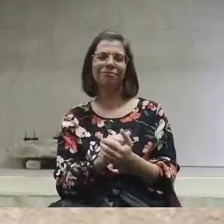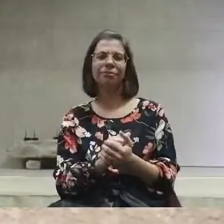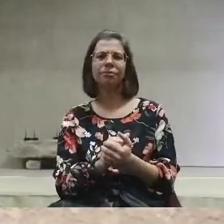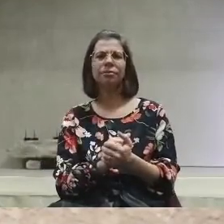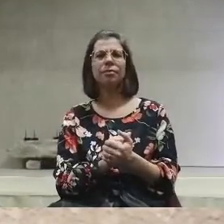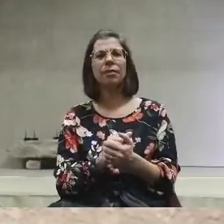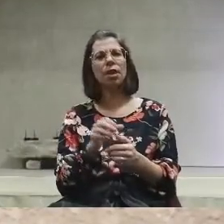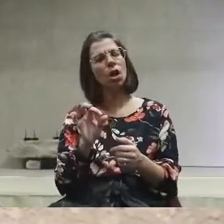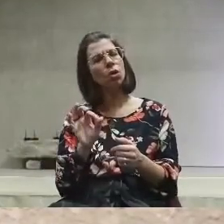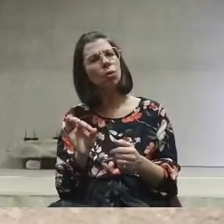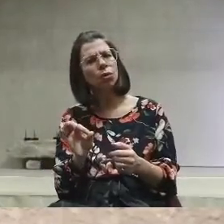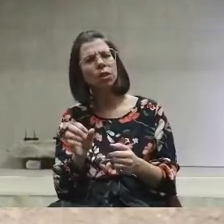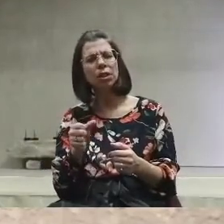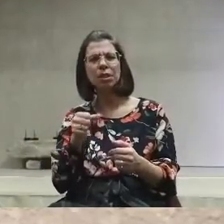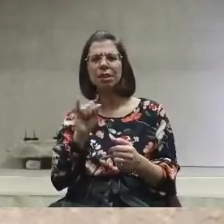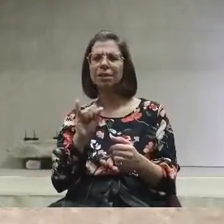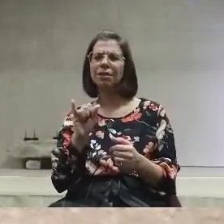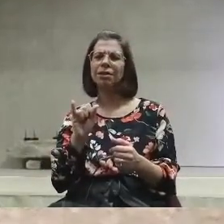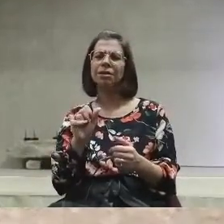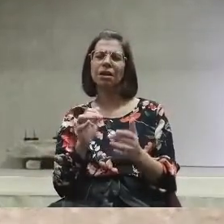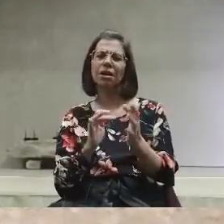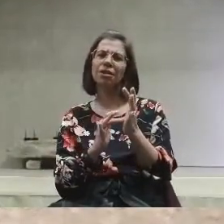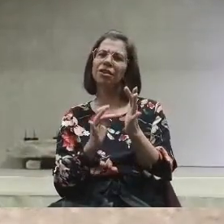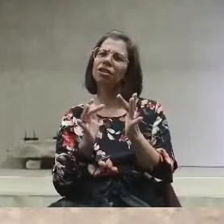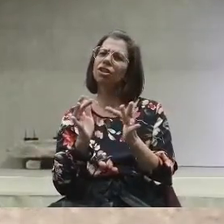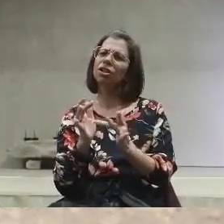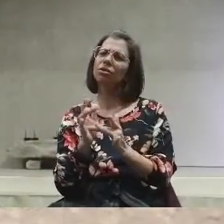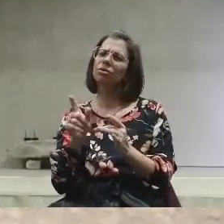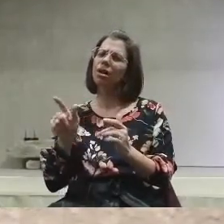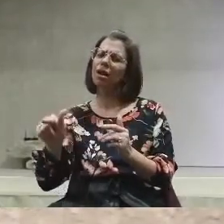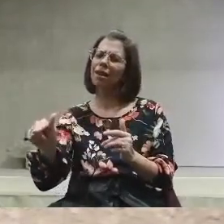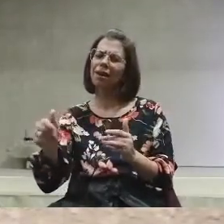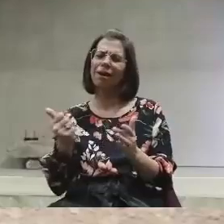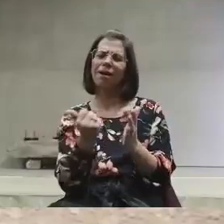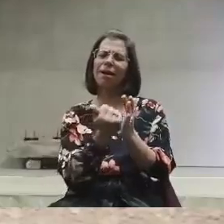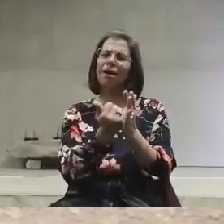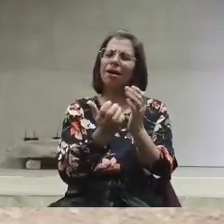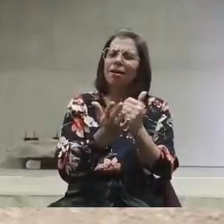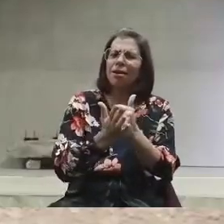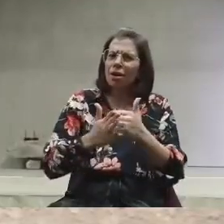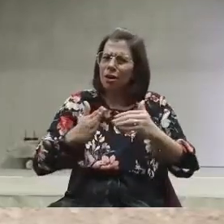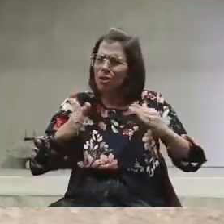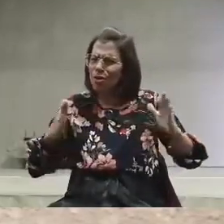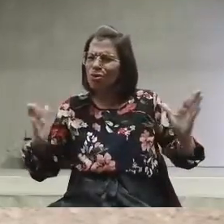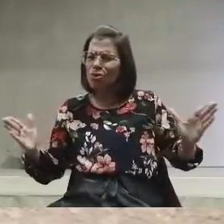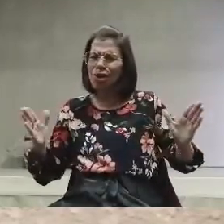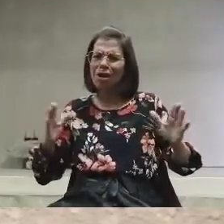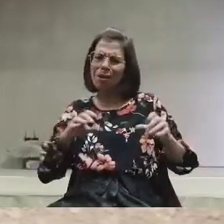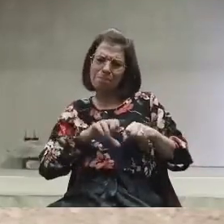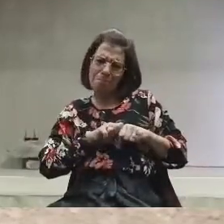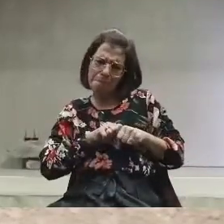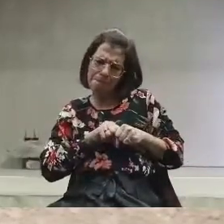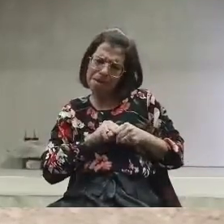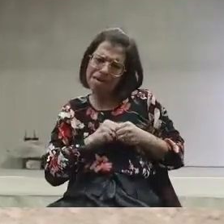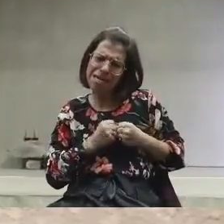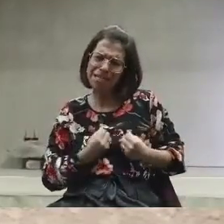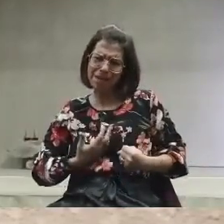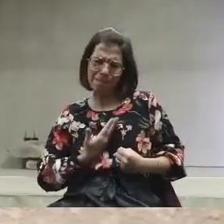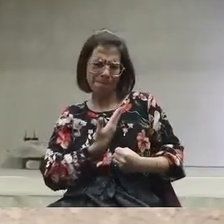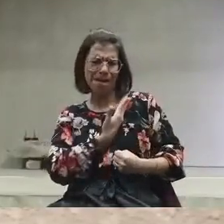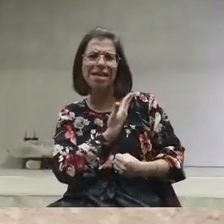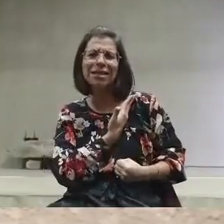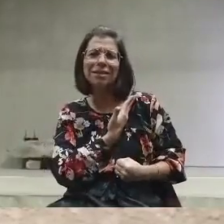été cloué, il a été percé, il a souffert, et il a été couronné d'épines pour